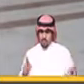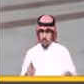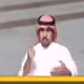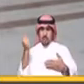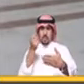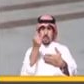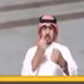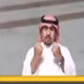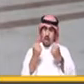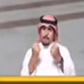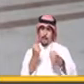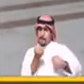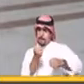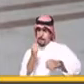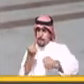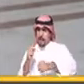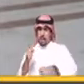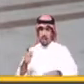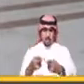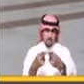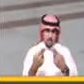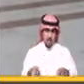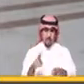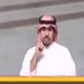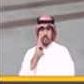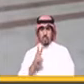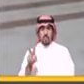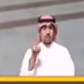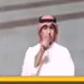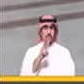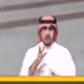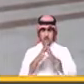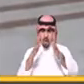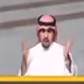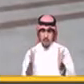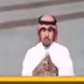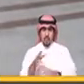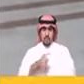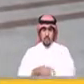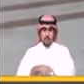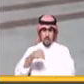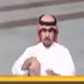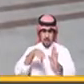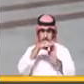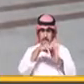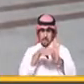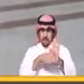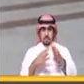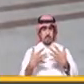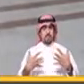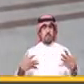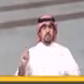عند البلدية يتفقون على يوافقون على المسار. بالوضع الحالي مع استخدام نظام الجي اي اس نستعمل على